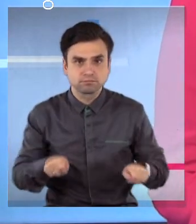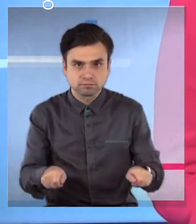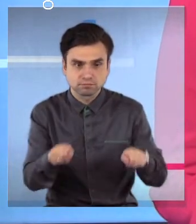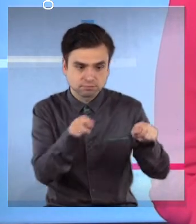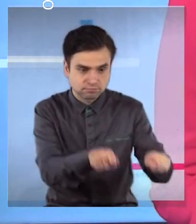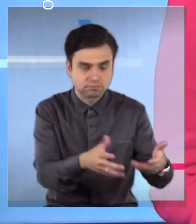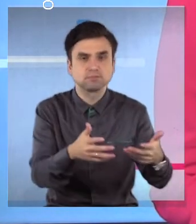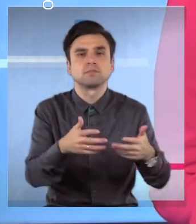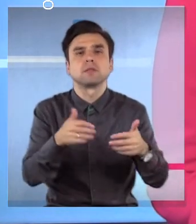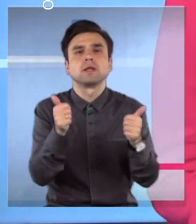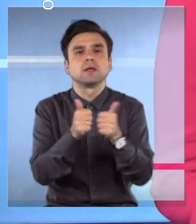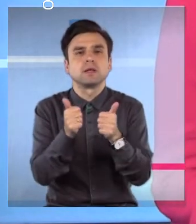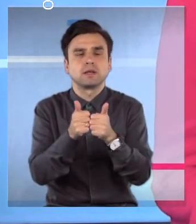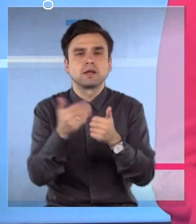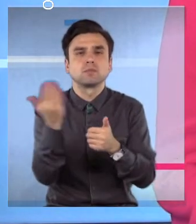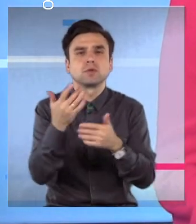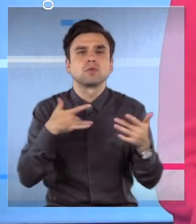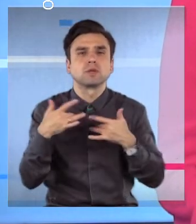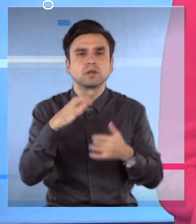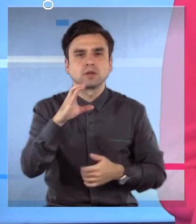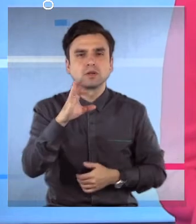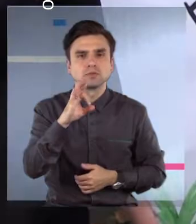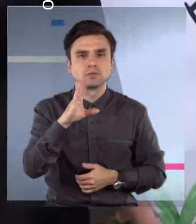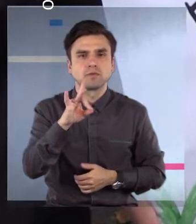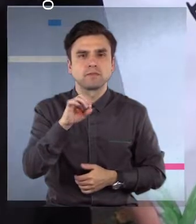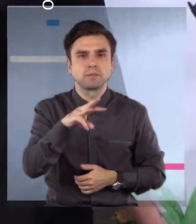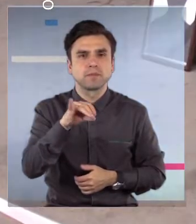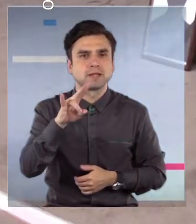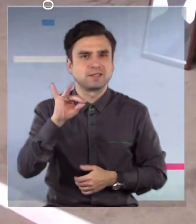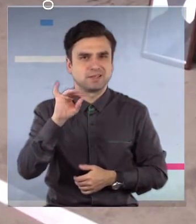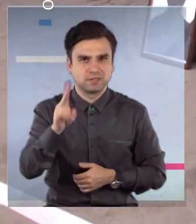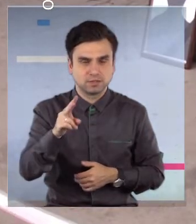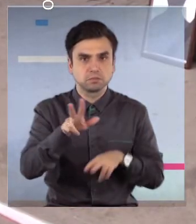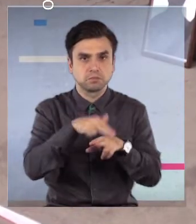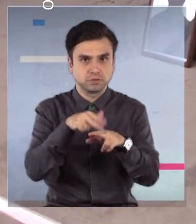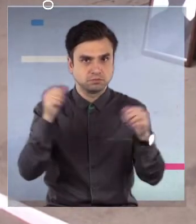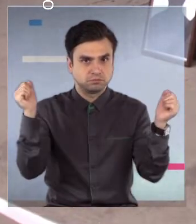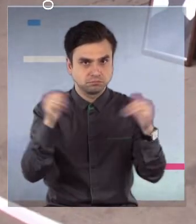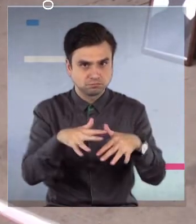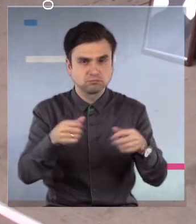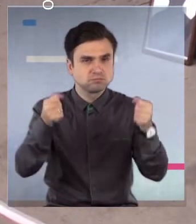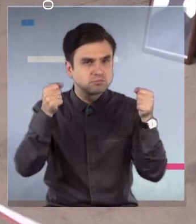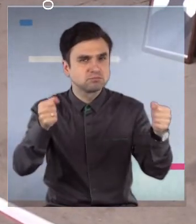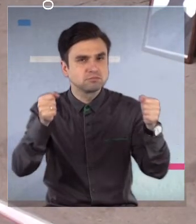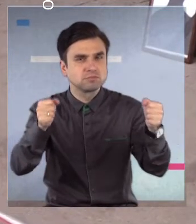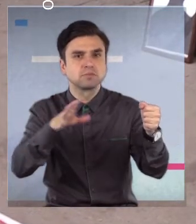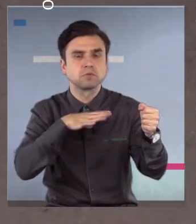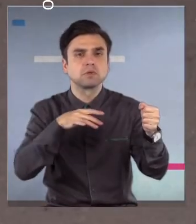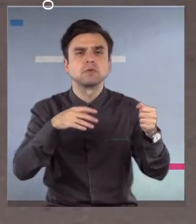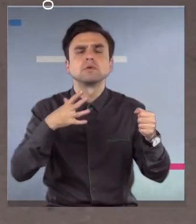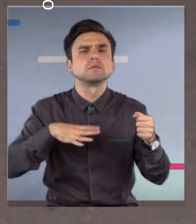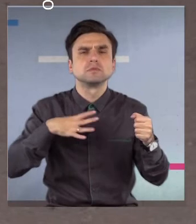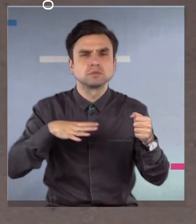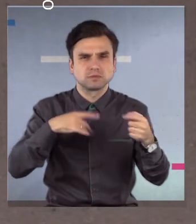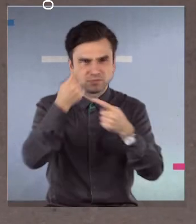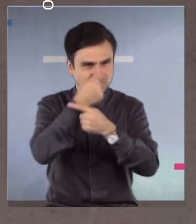акція під назвою «Вибір є», приурочена до тижня безпеки на дорогах. На тротуарі розмістили використаний гіпс, протез,